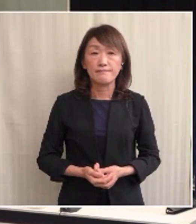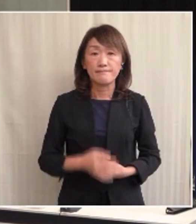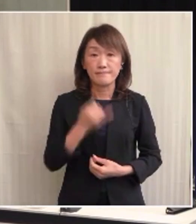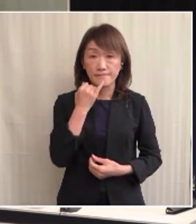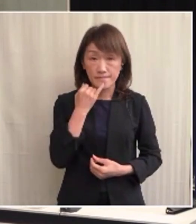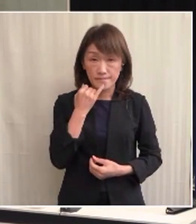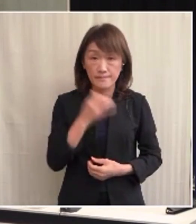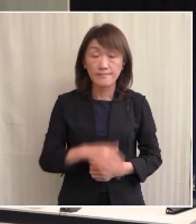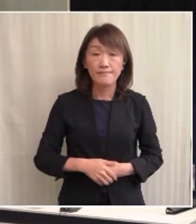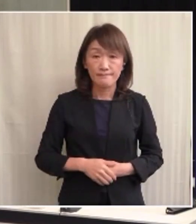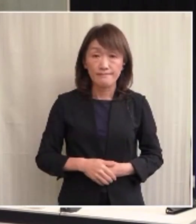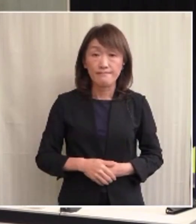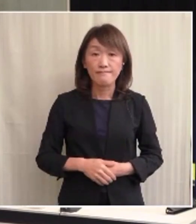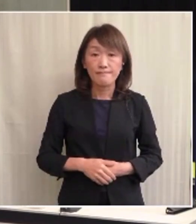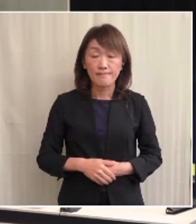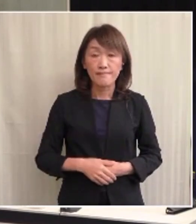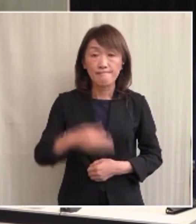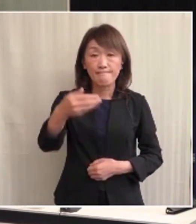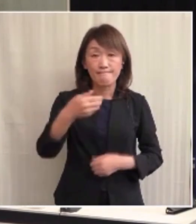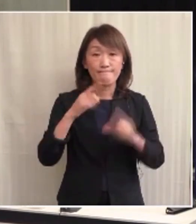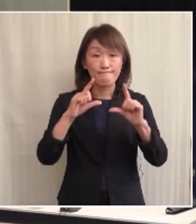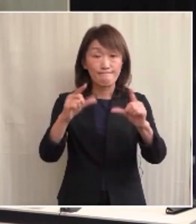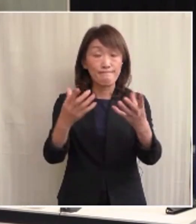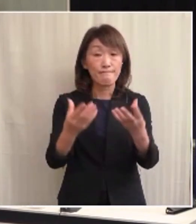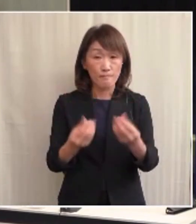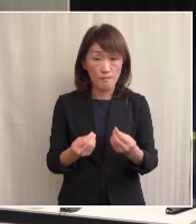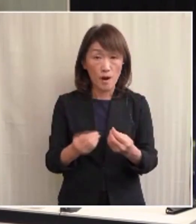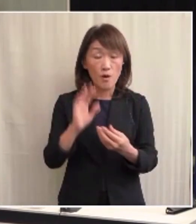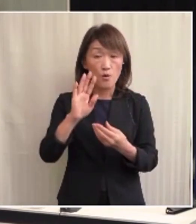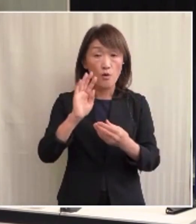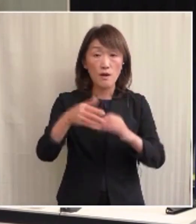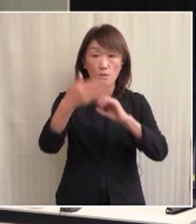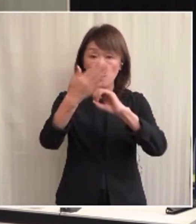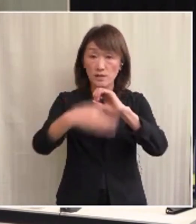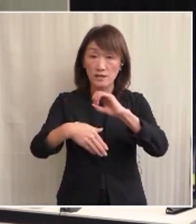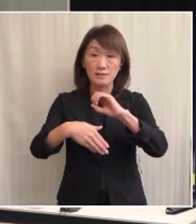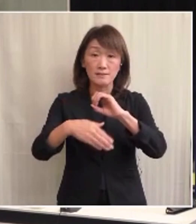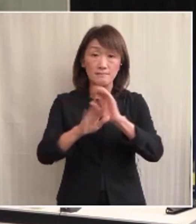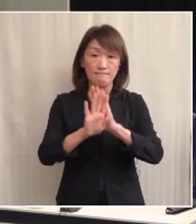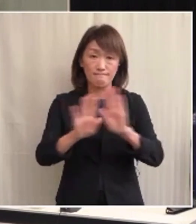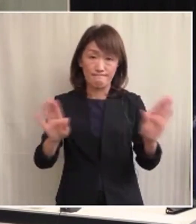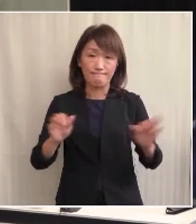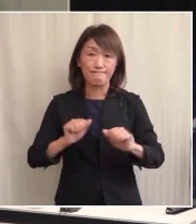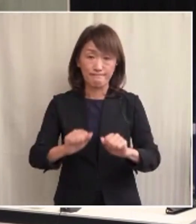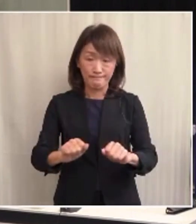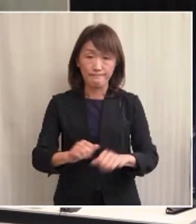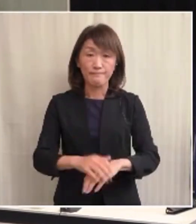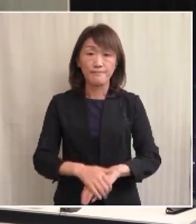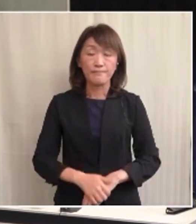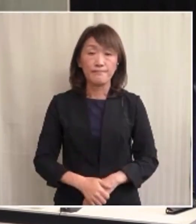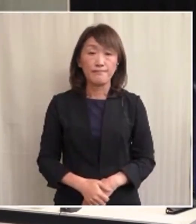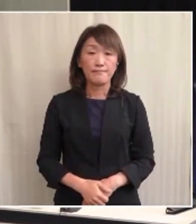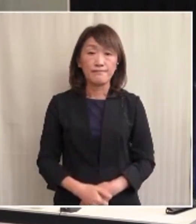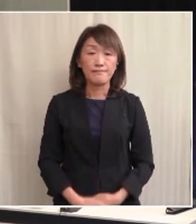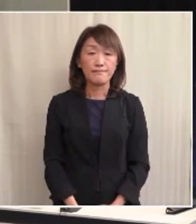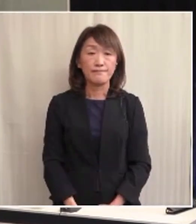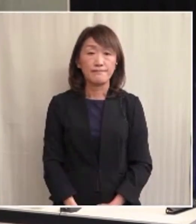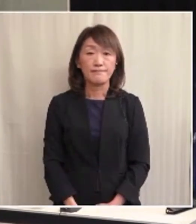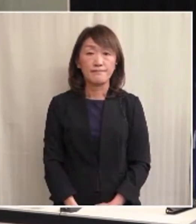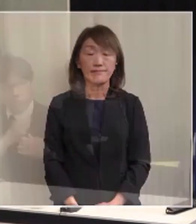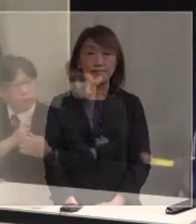よろしいでしょうか。それではですね、質疑終了しまして、このままフォトセッションに移りますので、どうぞ前にお越しください。協定書をお持ちにな